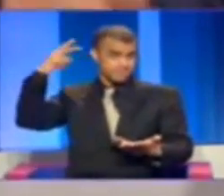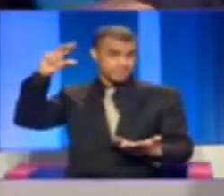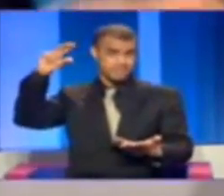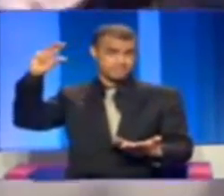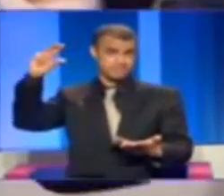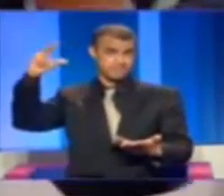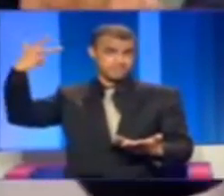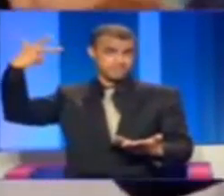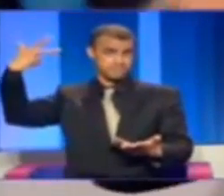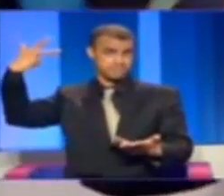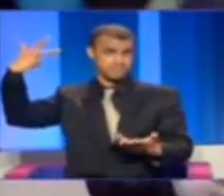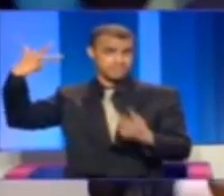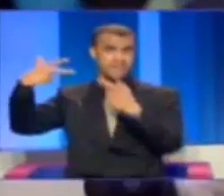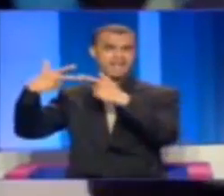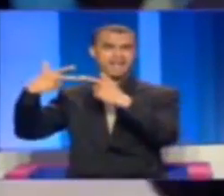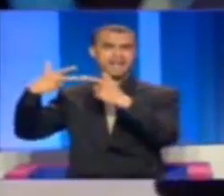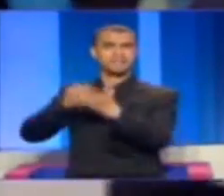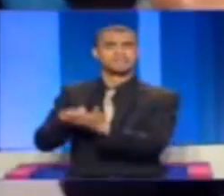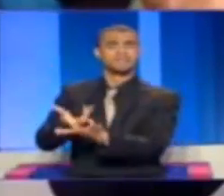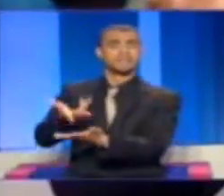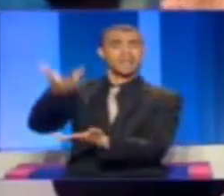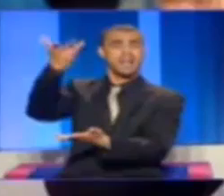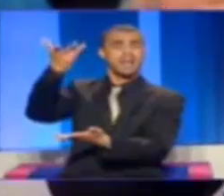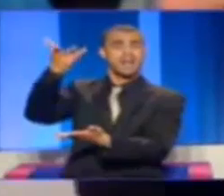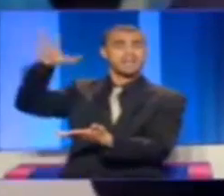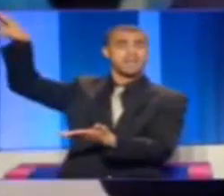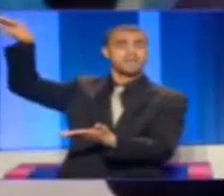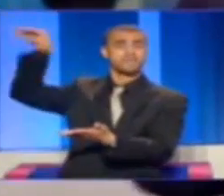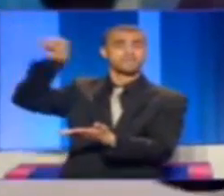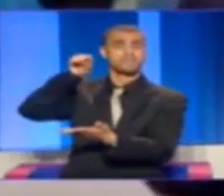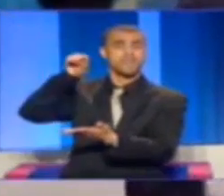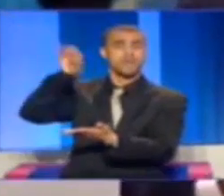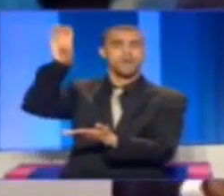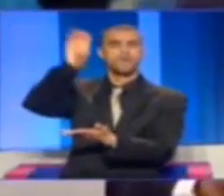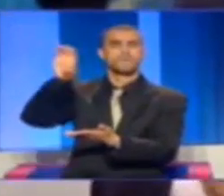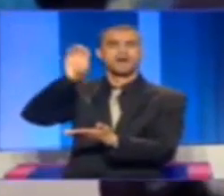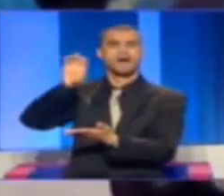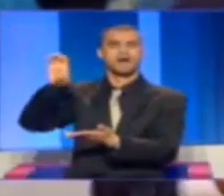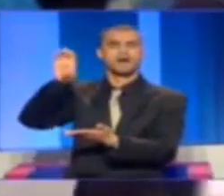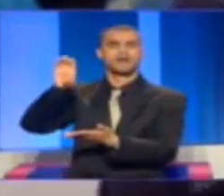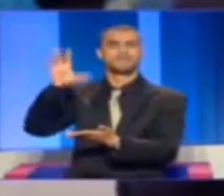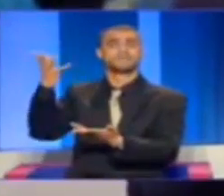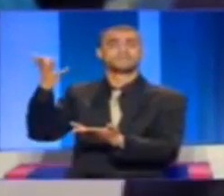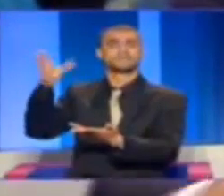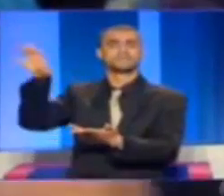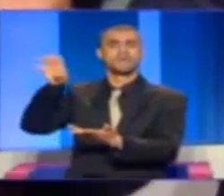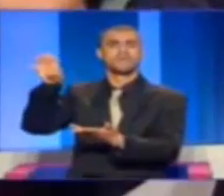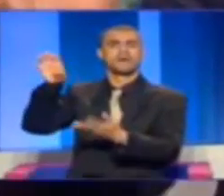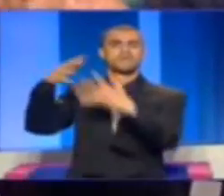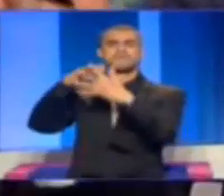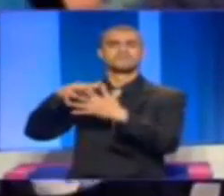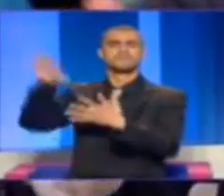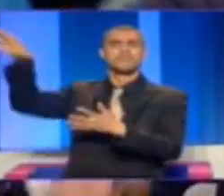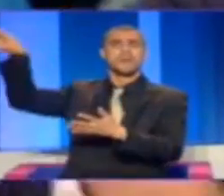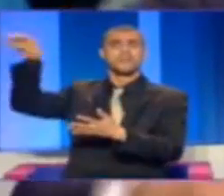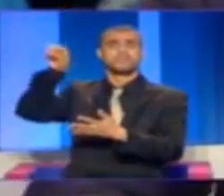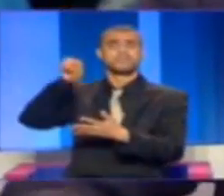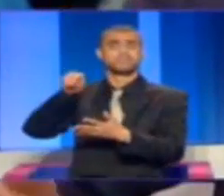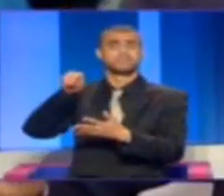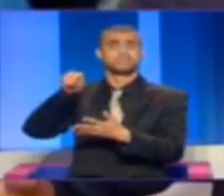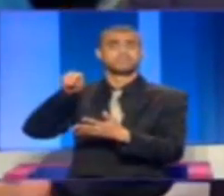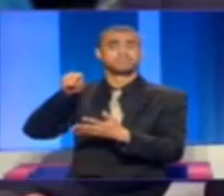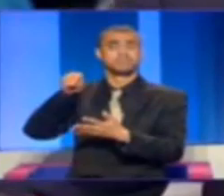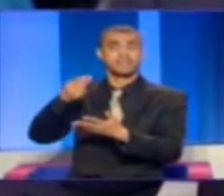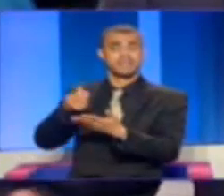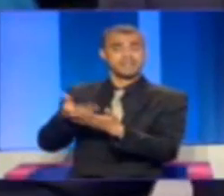هي غاليه لان الصناعه ديالها تجينا المغرب بهذا الثمن هذا. اذا نقدر احنا في المستشفى مثلا تنديروا هذه العمليه